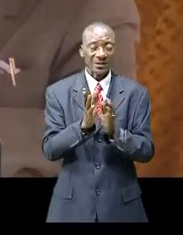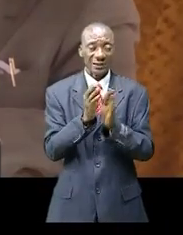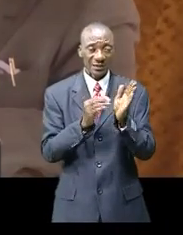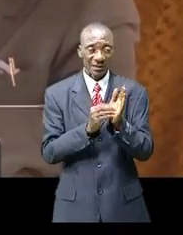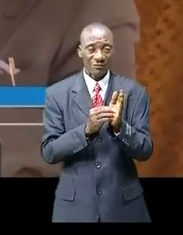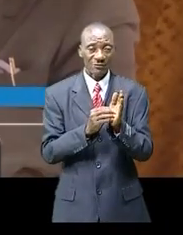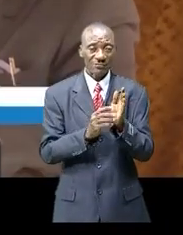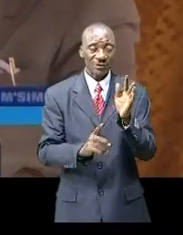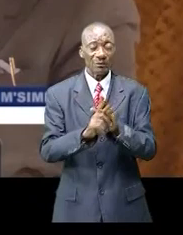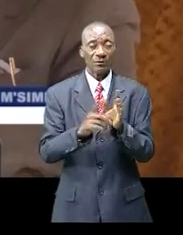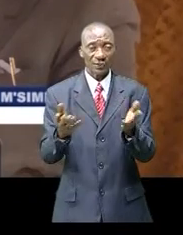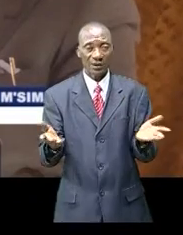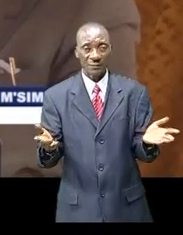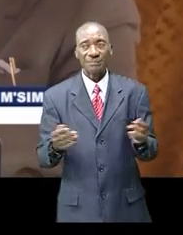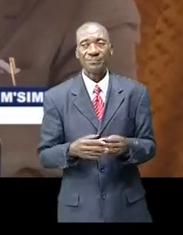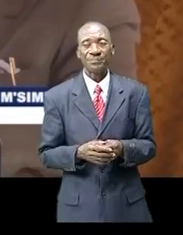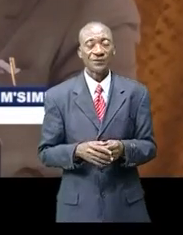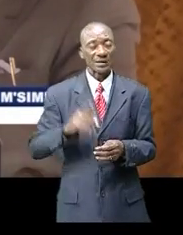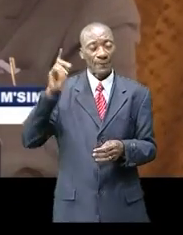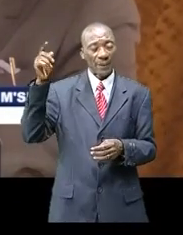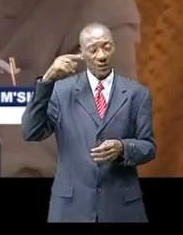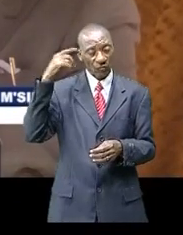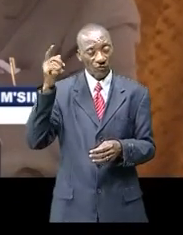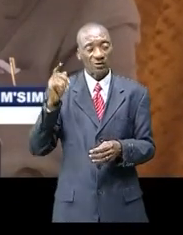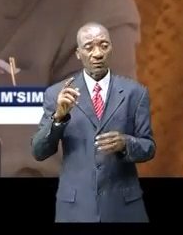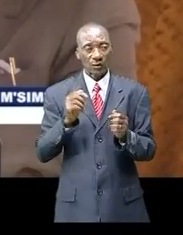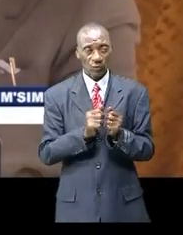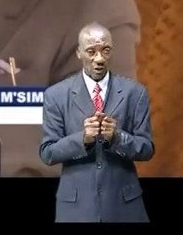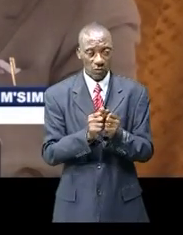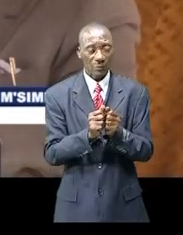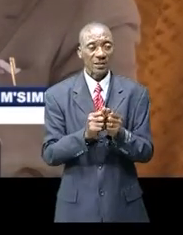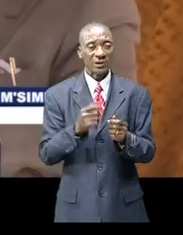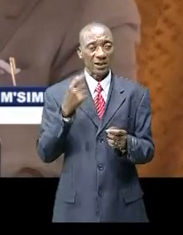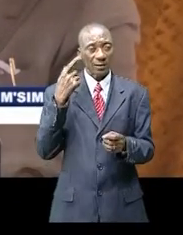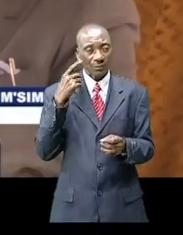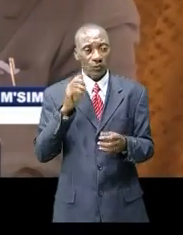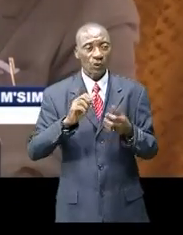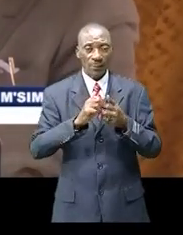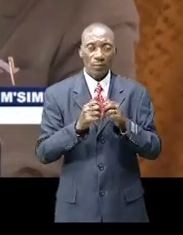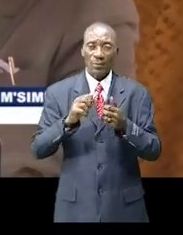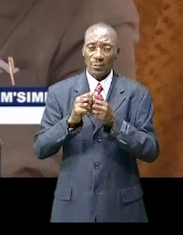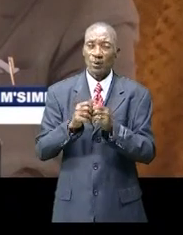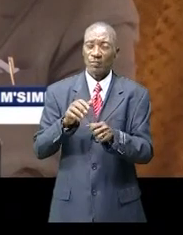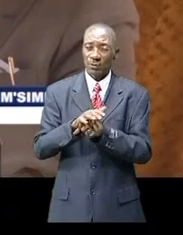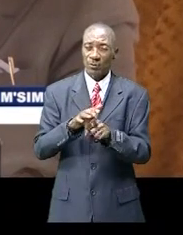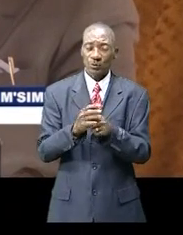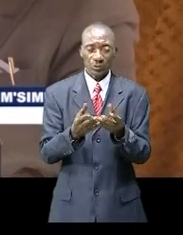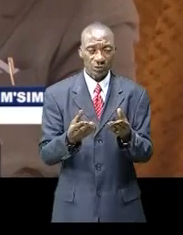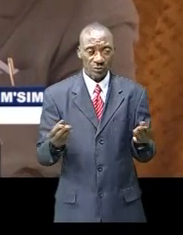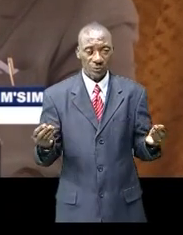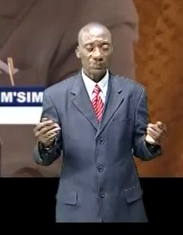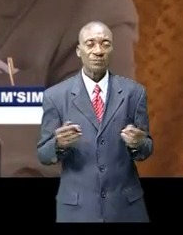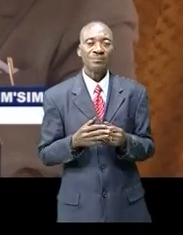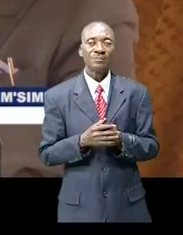sollicite l'accompagnement du gouvernement pour surmonter les nombreux défis d'entité ci-dessus, autant la direction